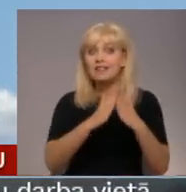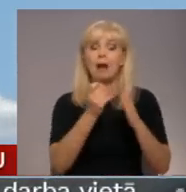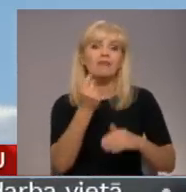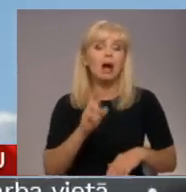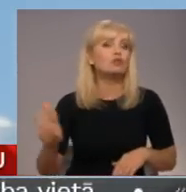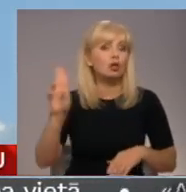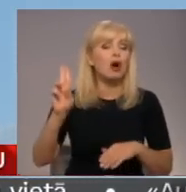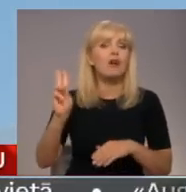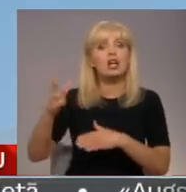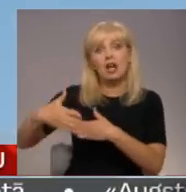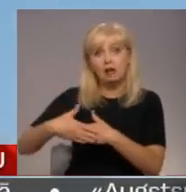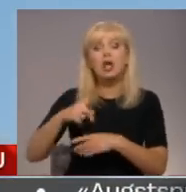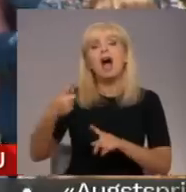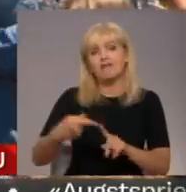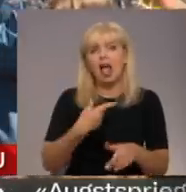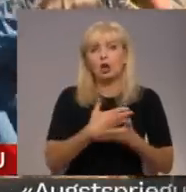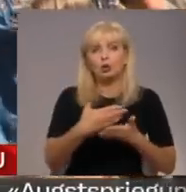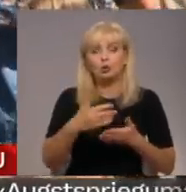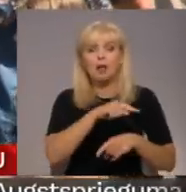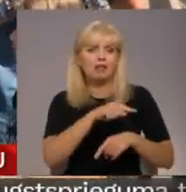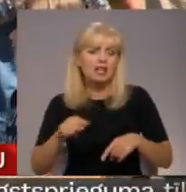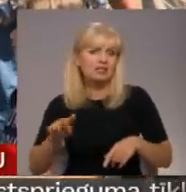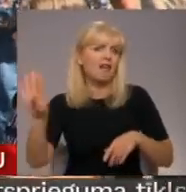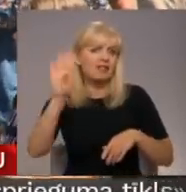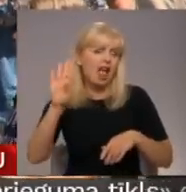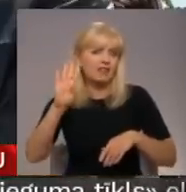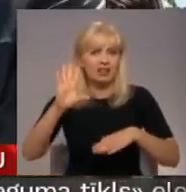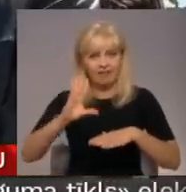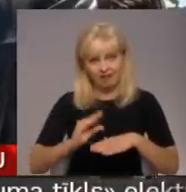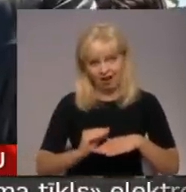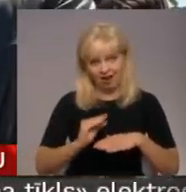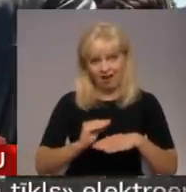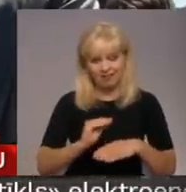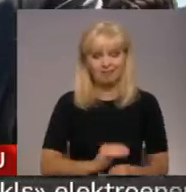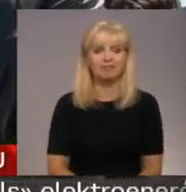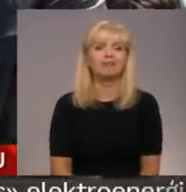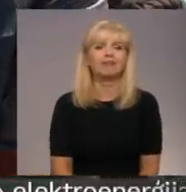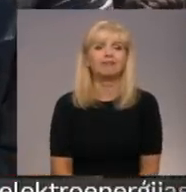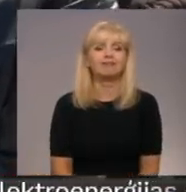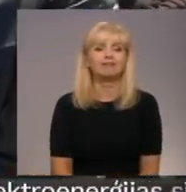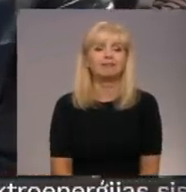11. novembra Krastmalā turpināsies līdz pat 9:00 vakarā. Vita Anstrate, Ivo Žepickis, Latvijas televīzija.